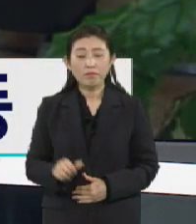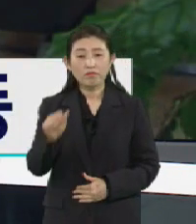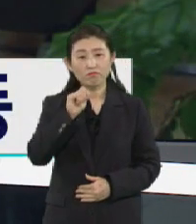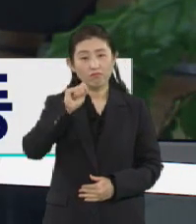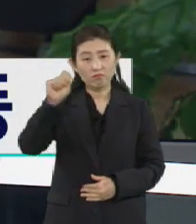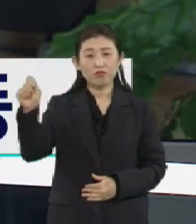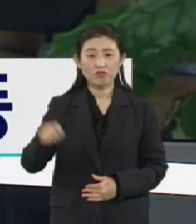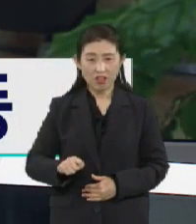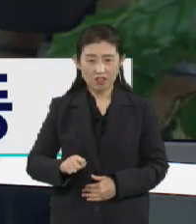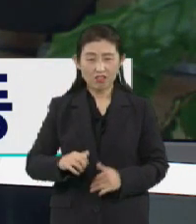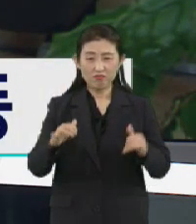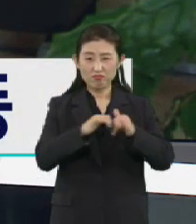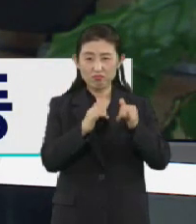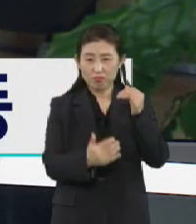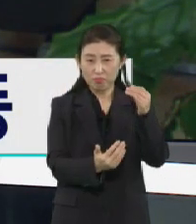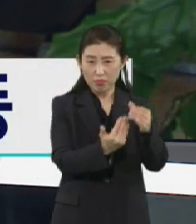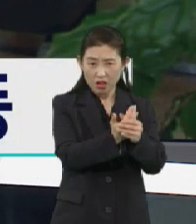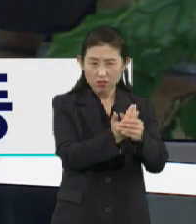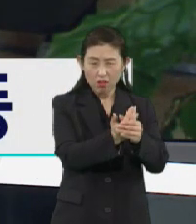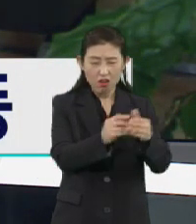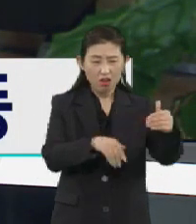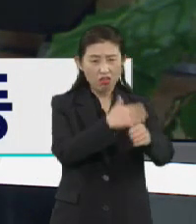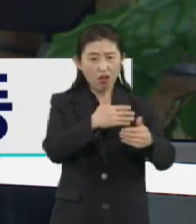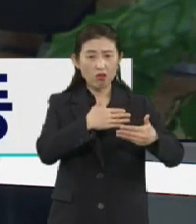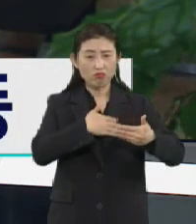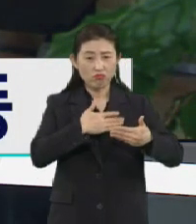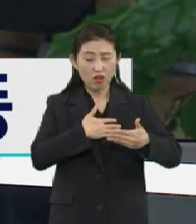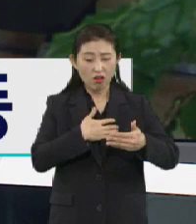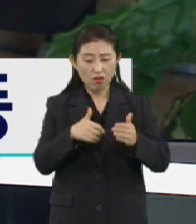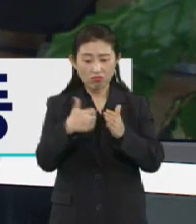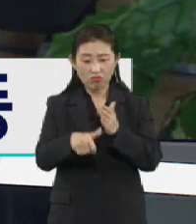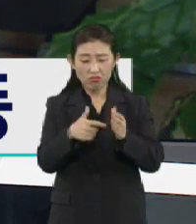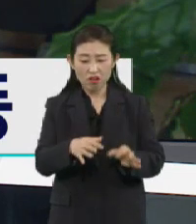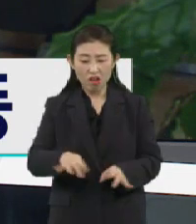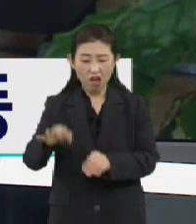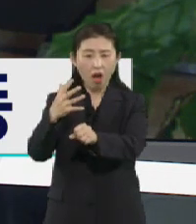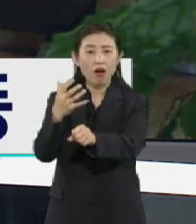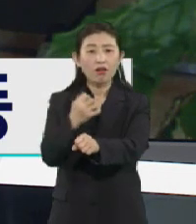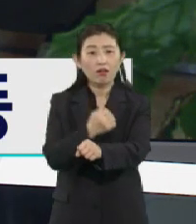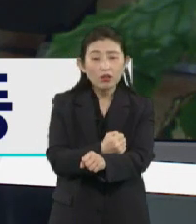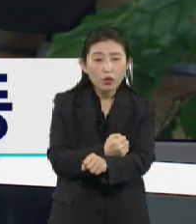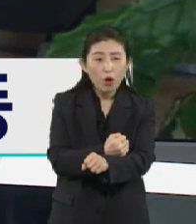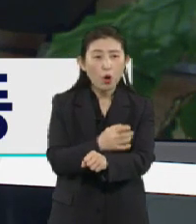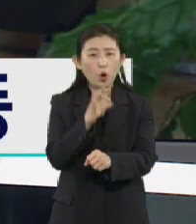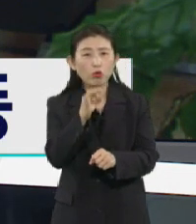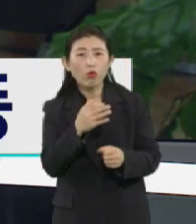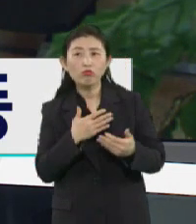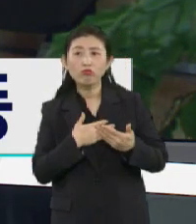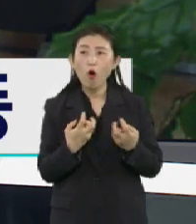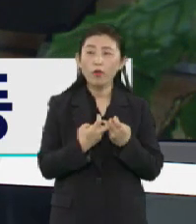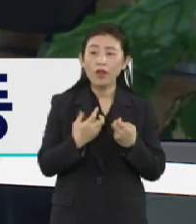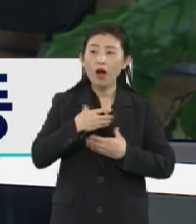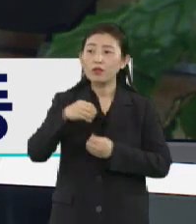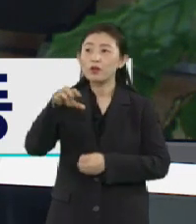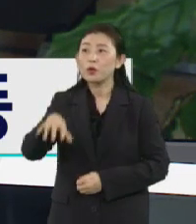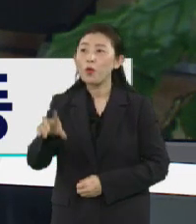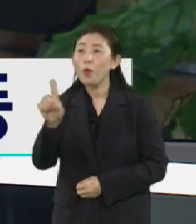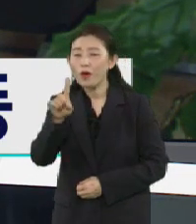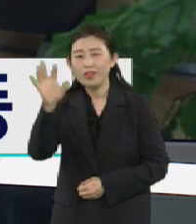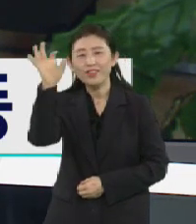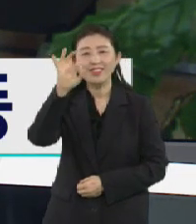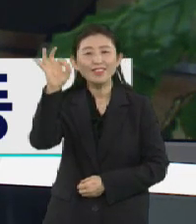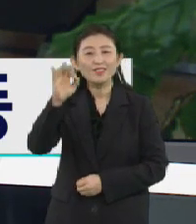우크라이나 사태 등 지정학적 리스크와 인플레이션 공포 확산으로 갈 곳 잃은 돈이 안전자산으로 몰리고